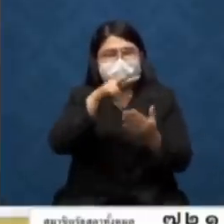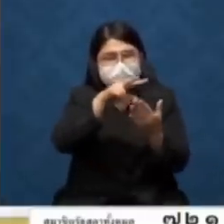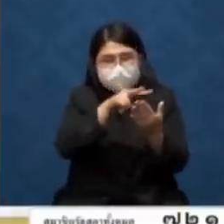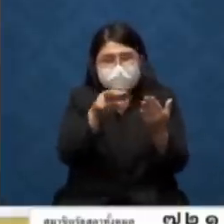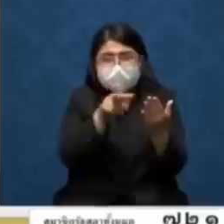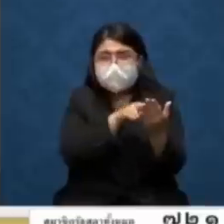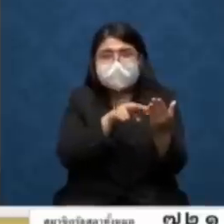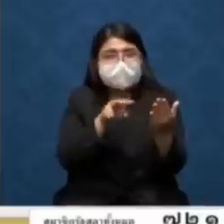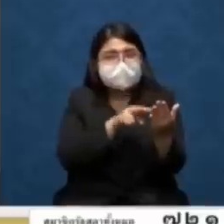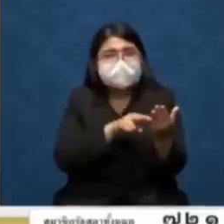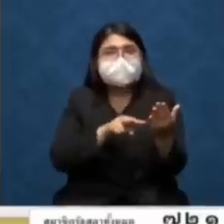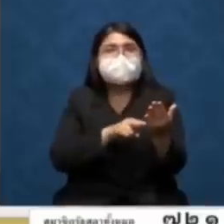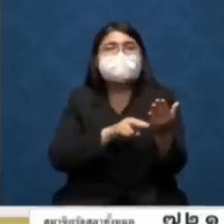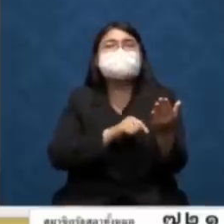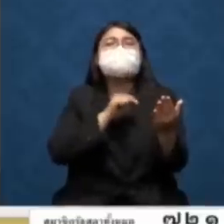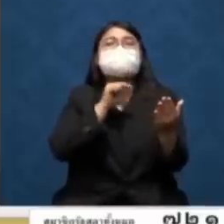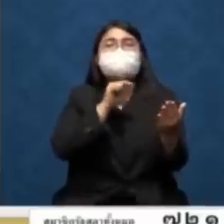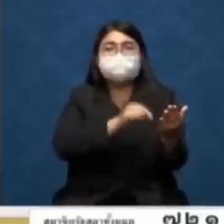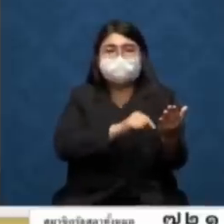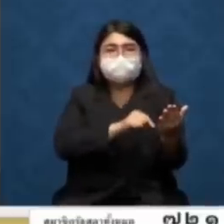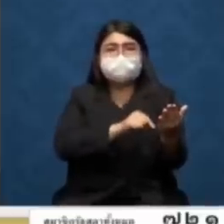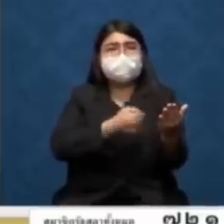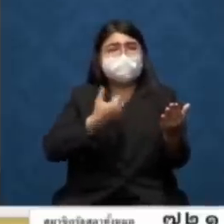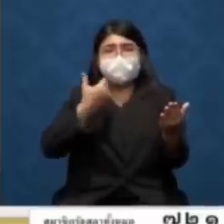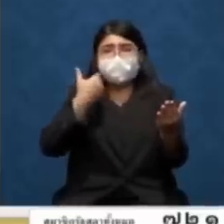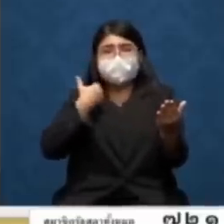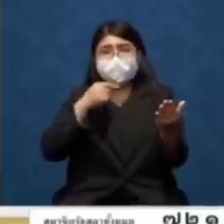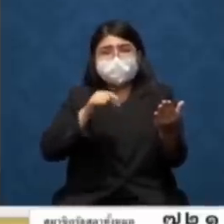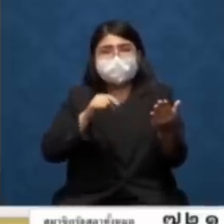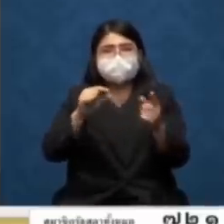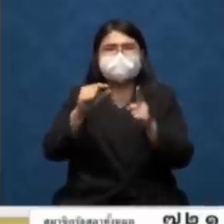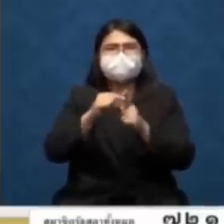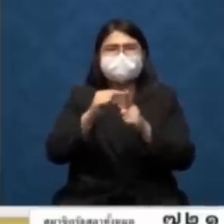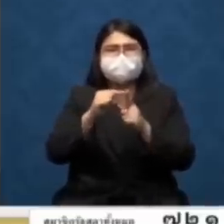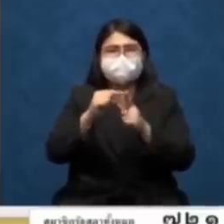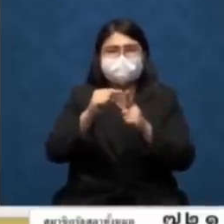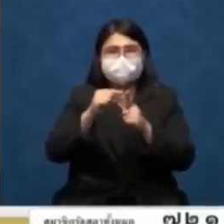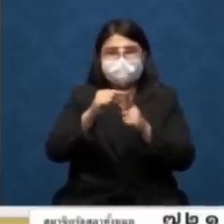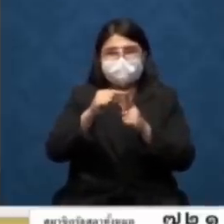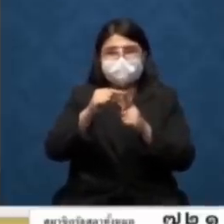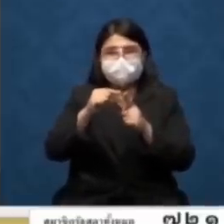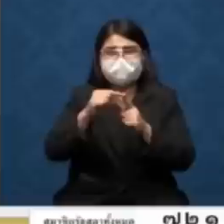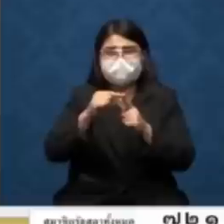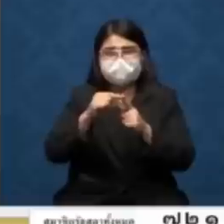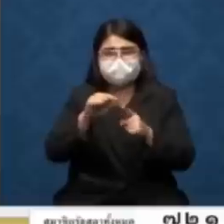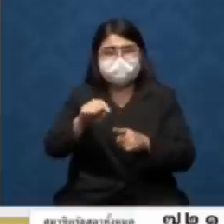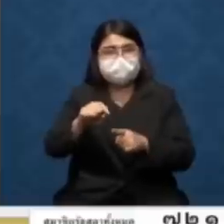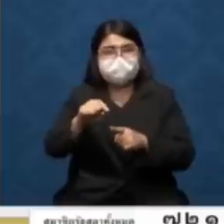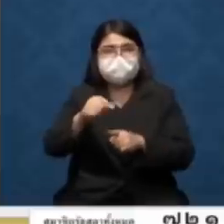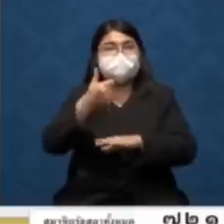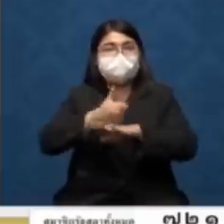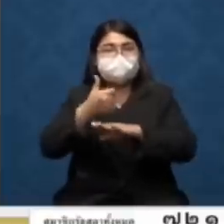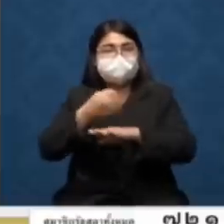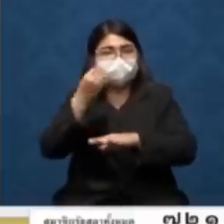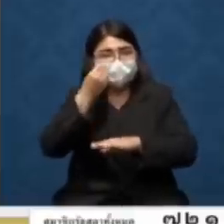ตัวอกษรในร่างที่ผมเขียนเสนอขนมาไม่มีตรงไหนพูดสักแม้แต่ท้อยคำเดียววายกเลิกกำนันผู้ Grow